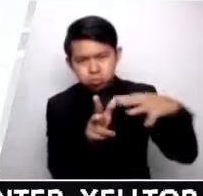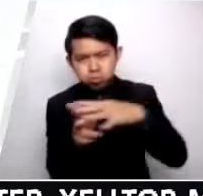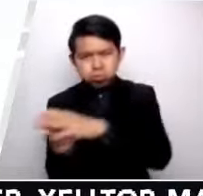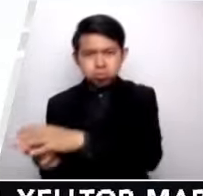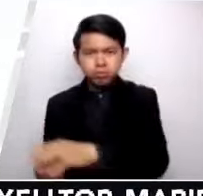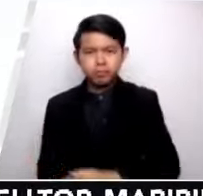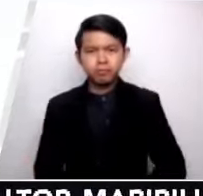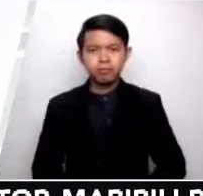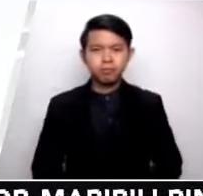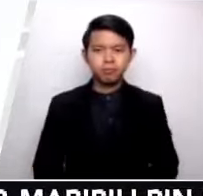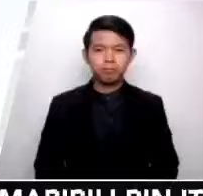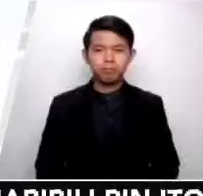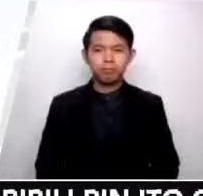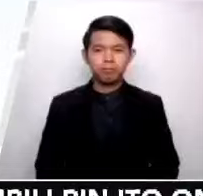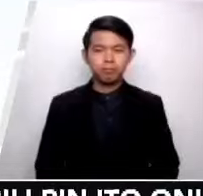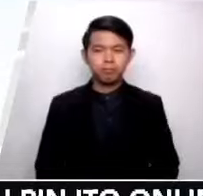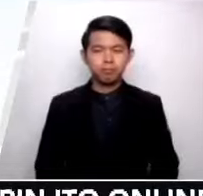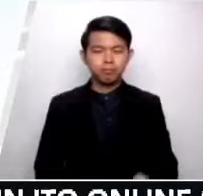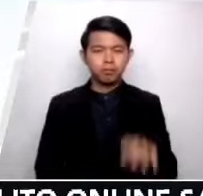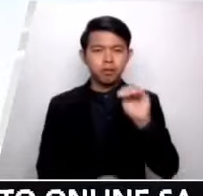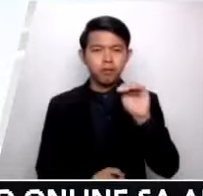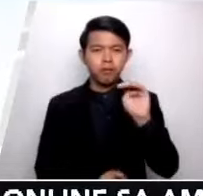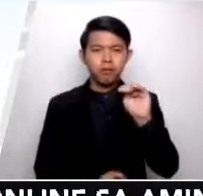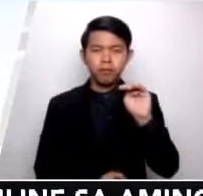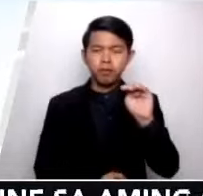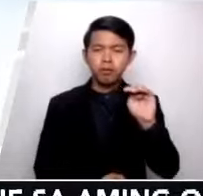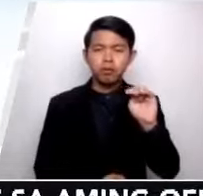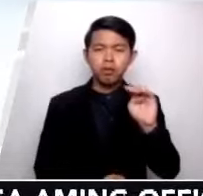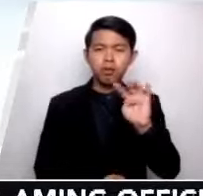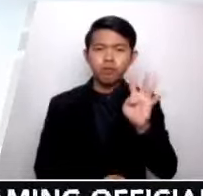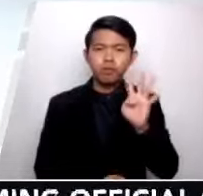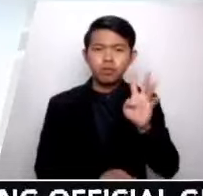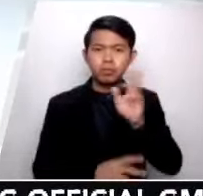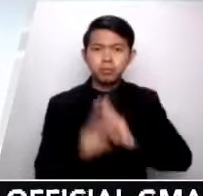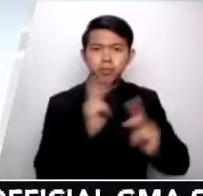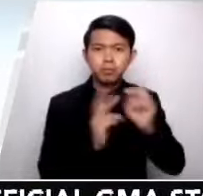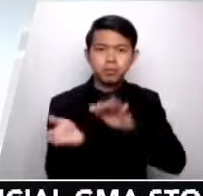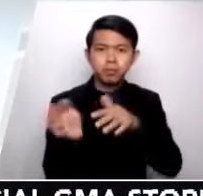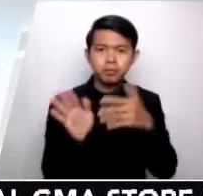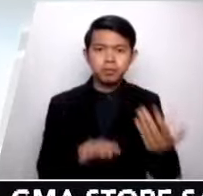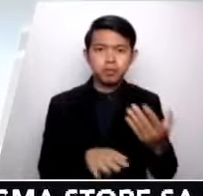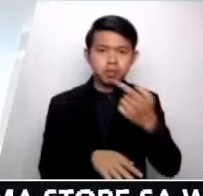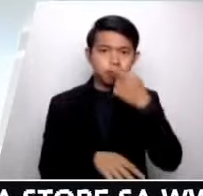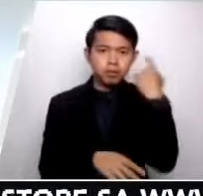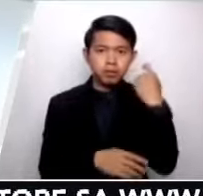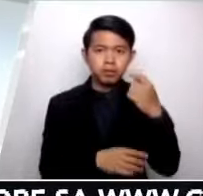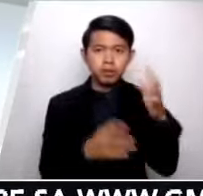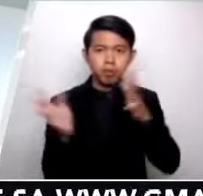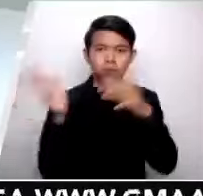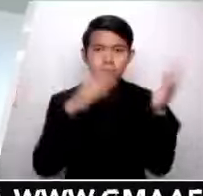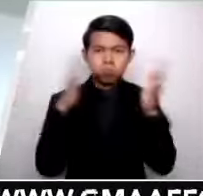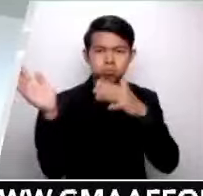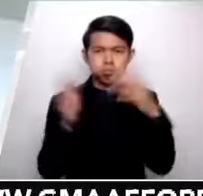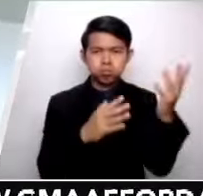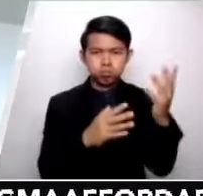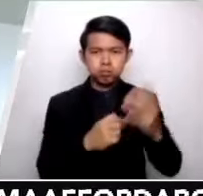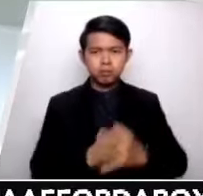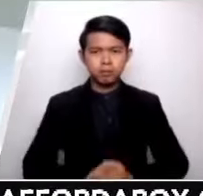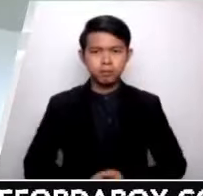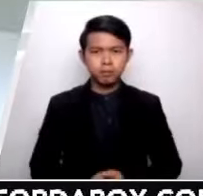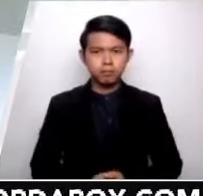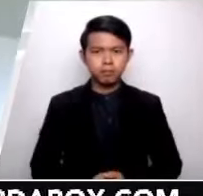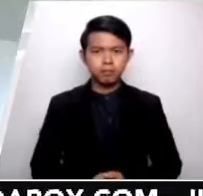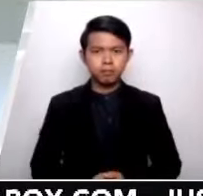46 ang iniwang patay ng Bagyong Christine na nasa labas na ng Philippine Area of Responsibility. Maraming lugar ang baha pa rin at walang